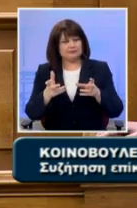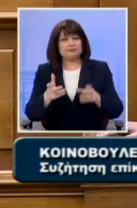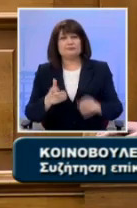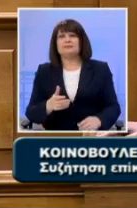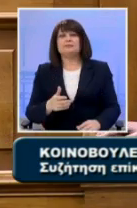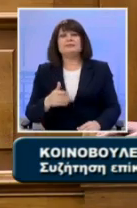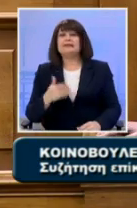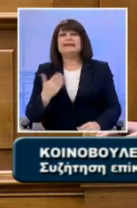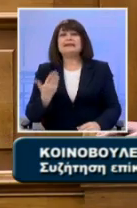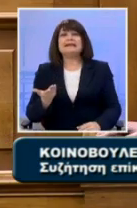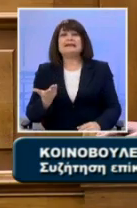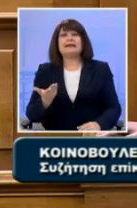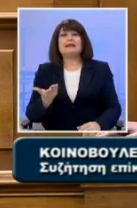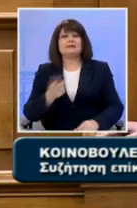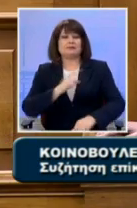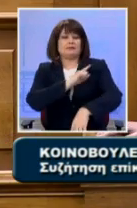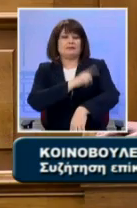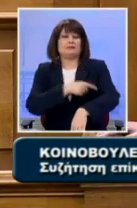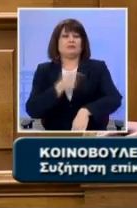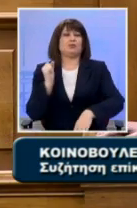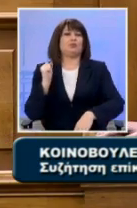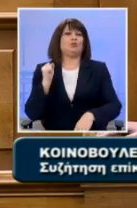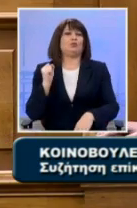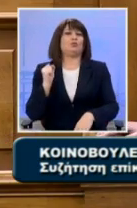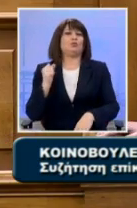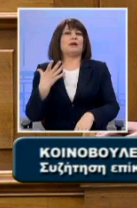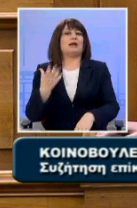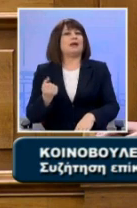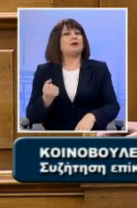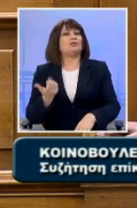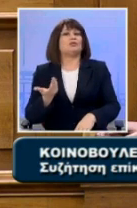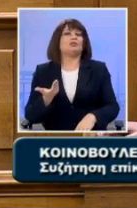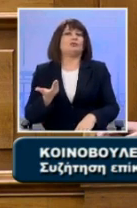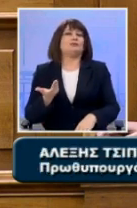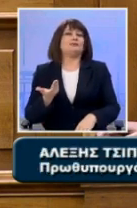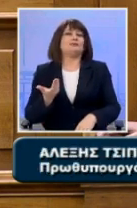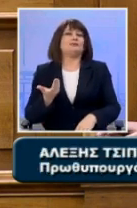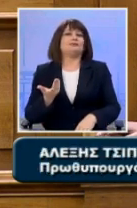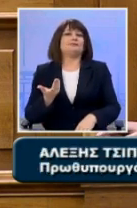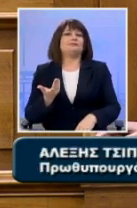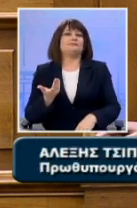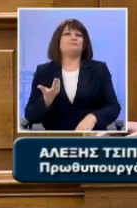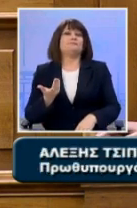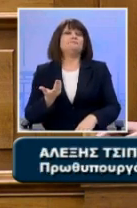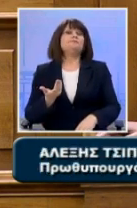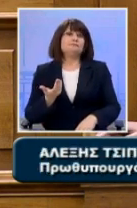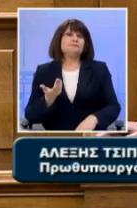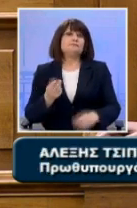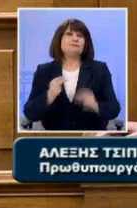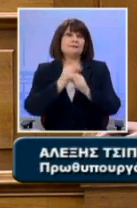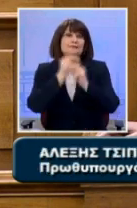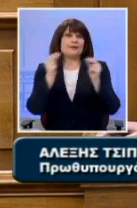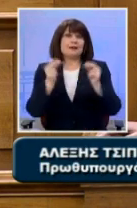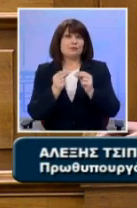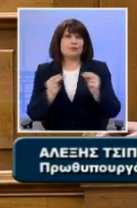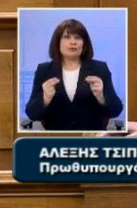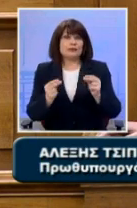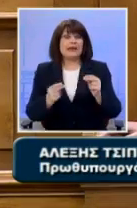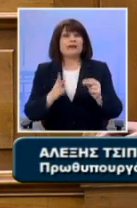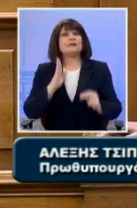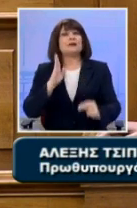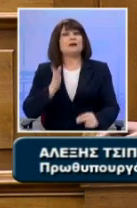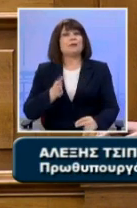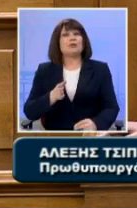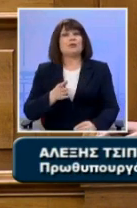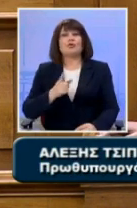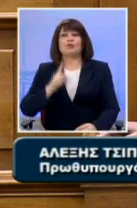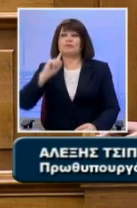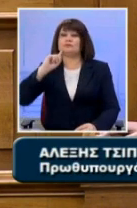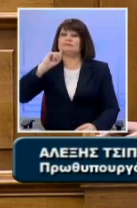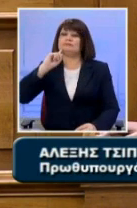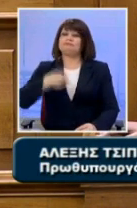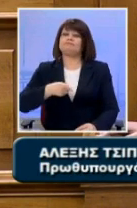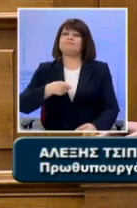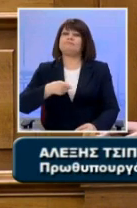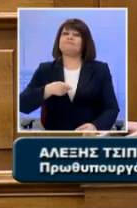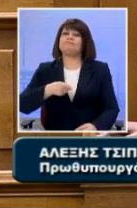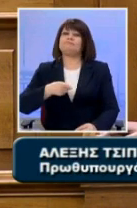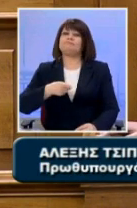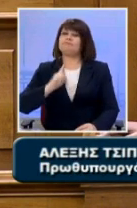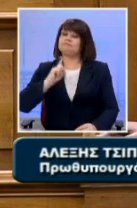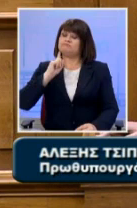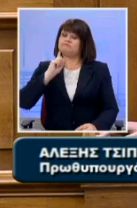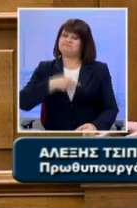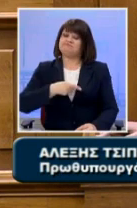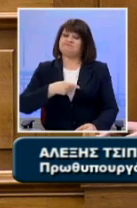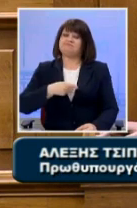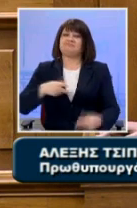είχαν ήδη αρκετή δύναμη εντωμεταξύ ώστε να μπορούν να επιβάλλουν στις εκάστοτε